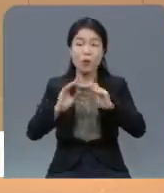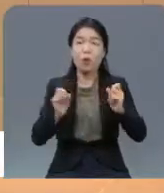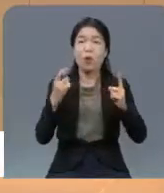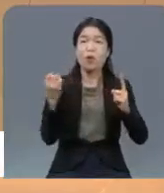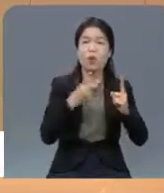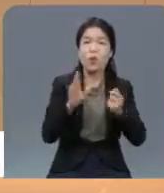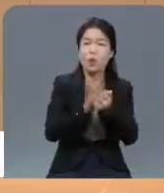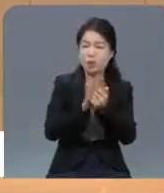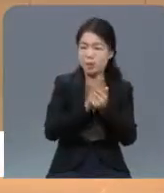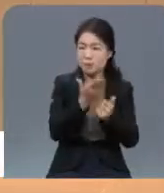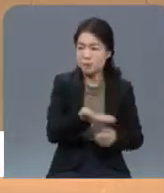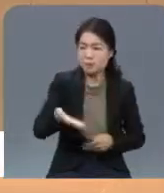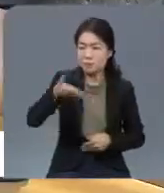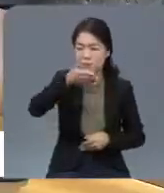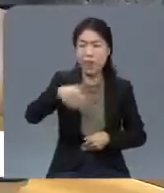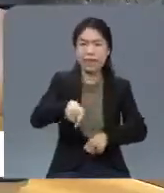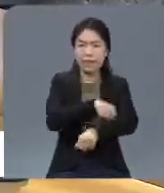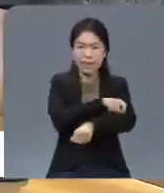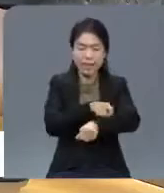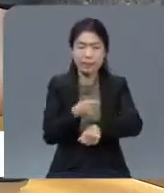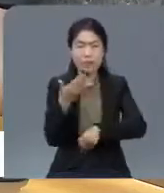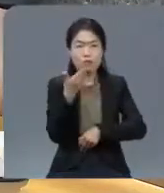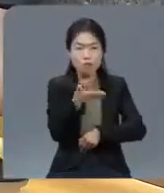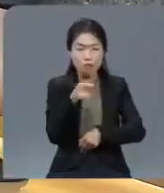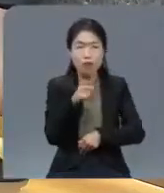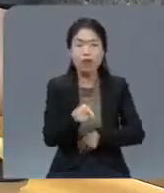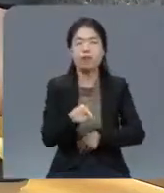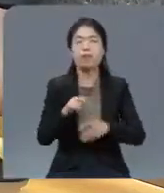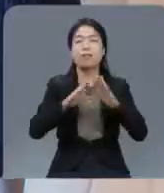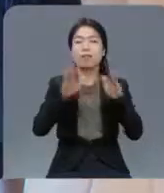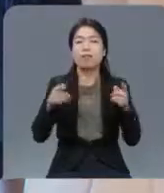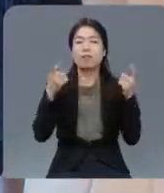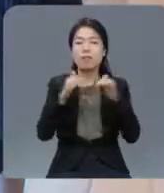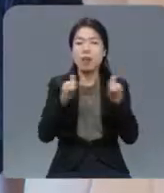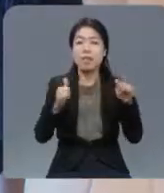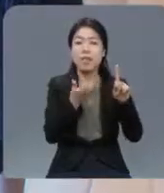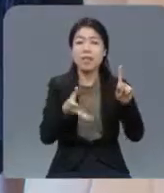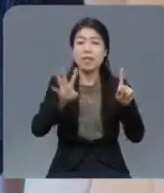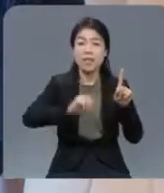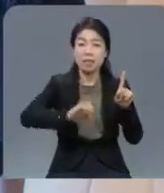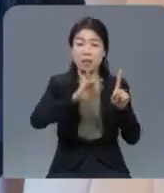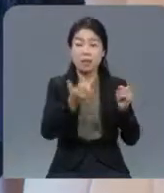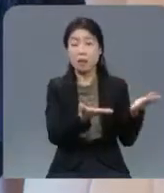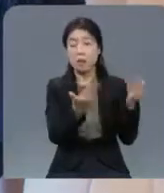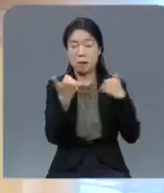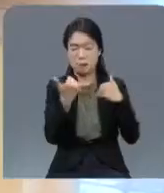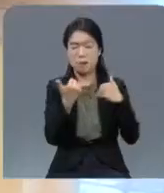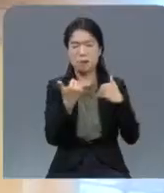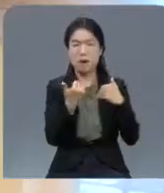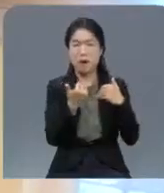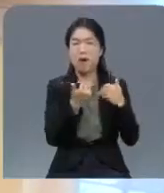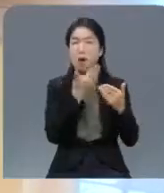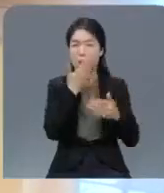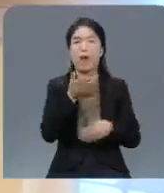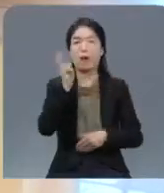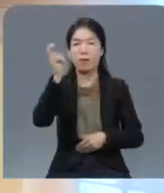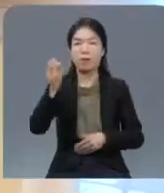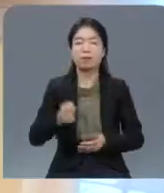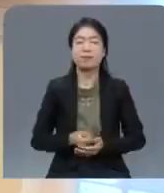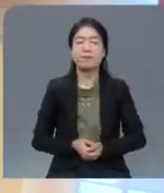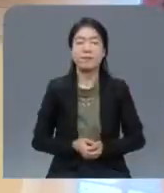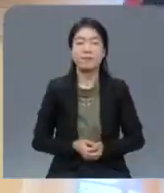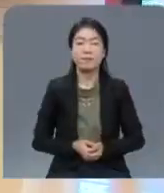서비스의 질과 차별성을 확보하는 것도 전남 관광객 1억 명 달성의 과제로 꼽힙니다. KBS 뉴스